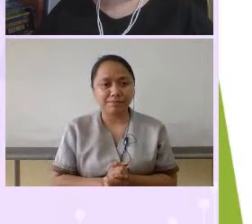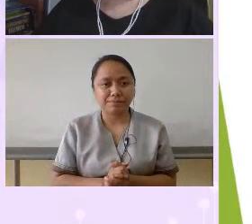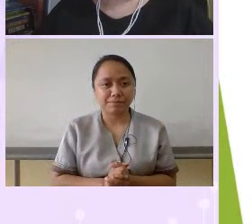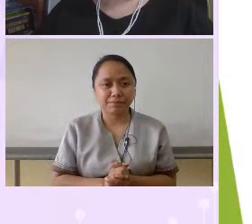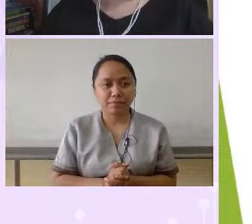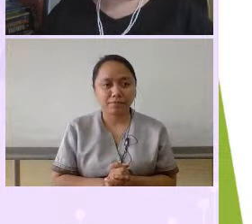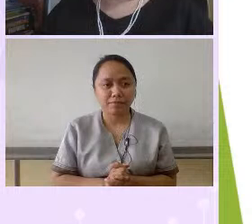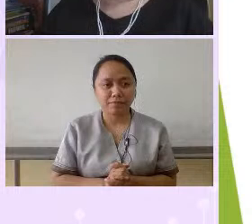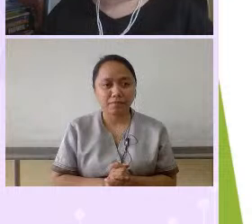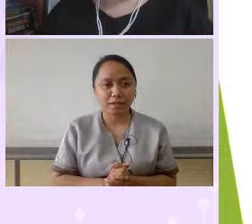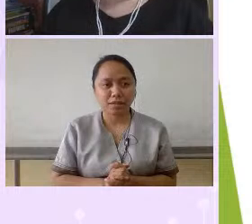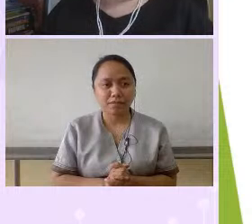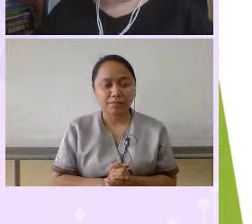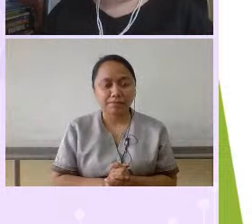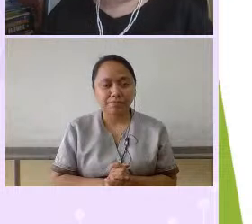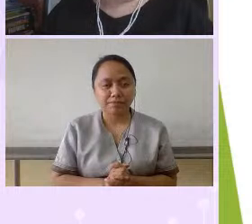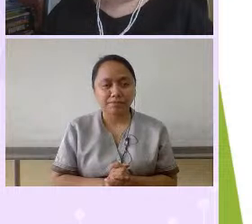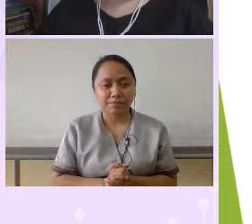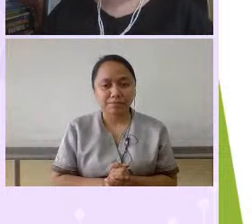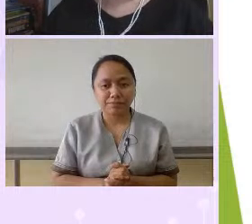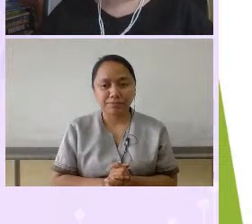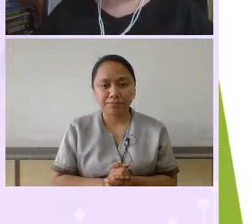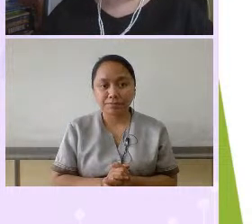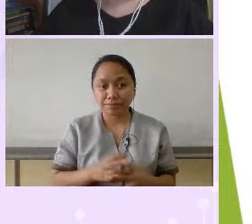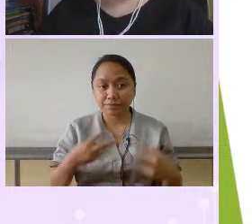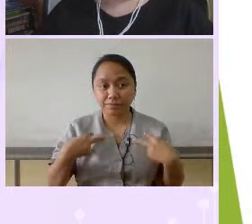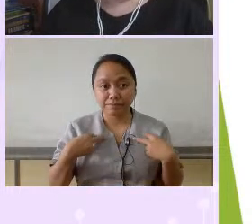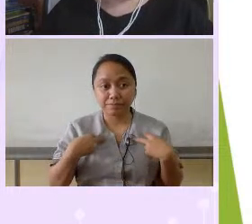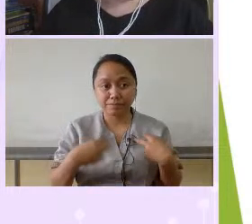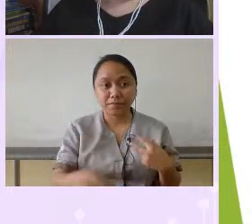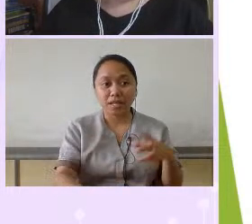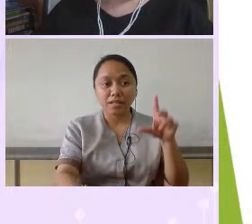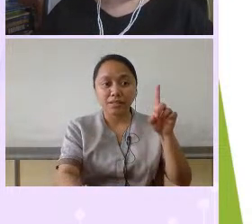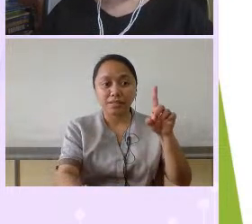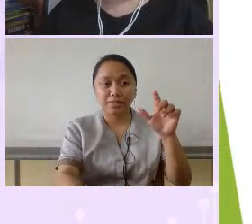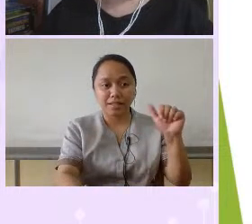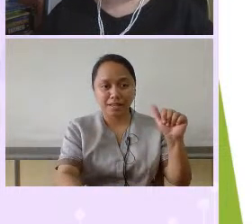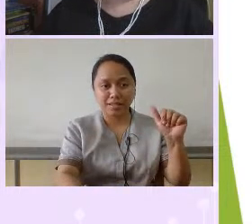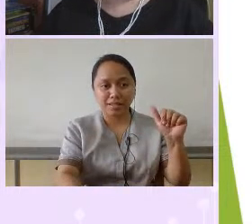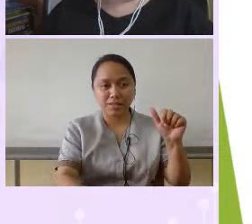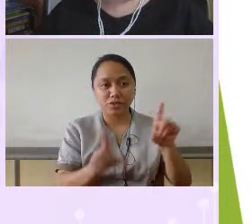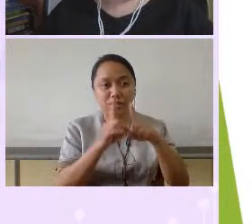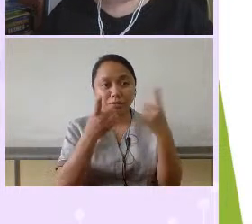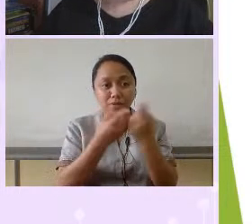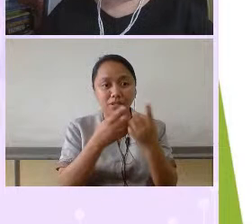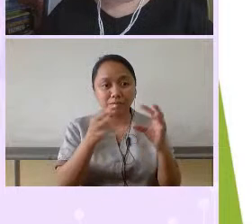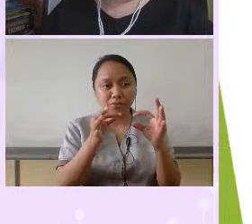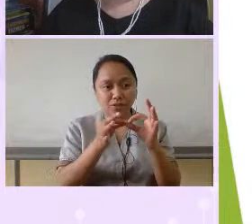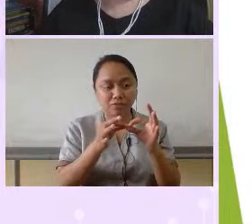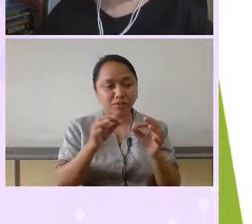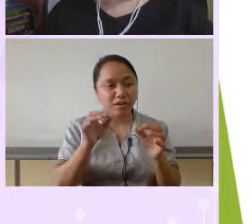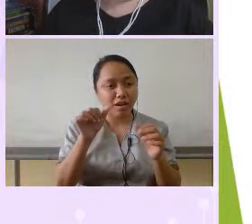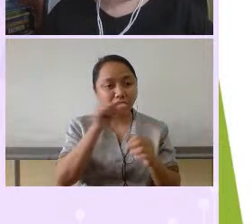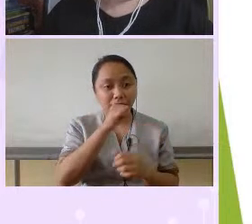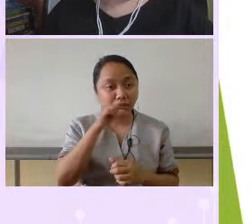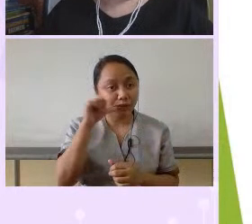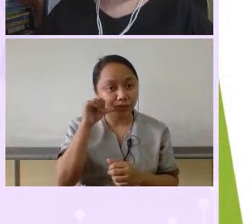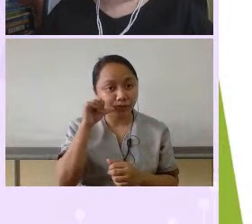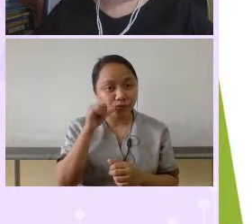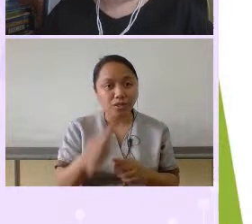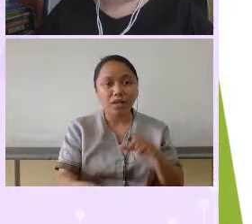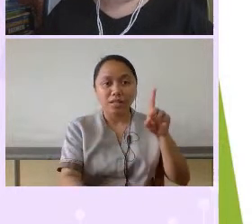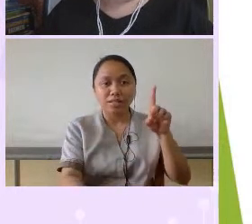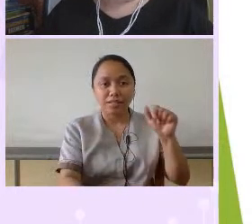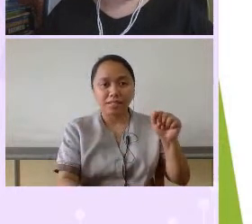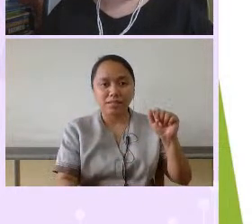Next slide po. So, yun. So, binuo po ng DA yung tinatawag nating DA God Agenda para